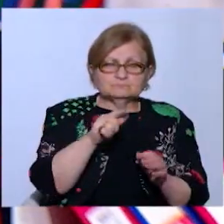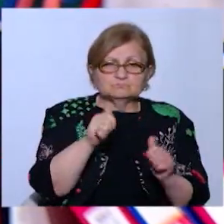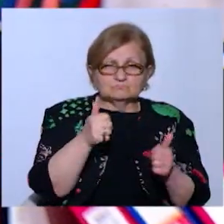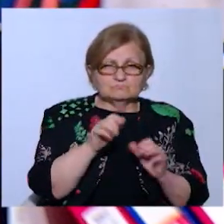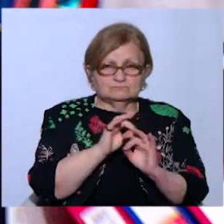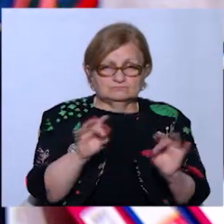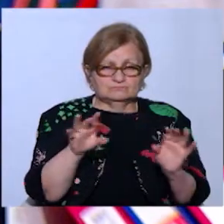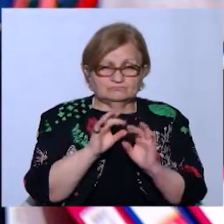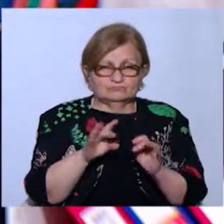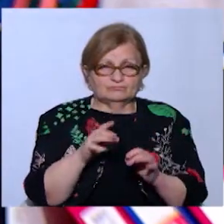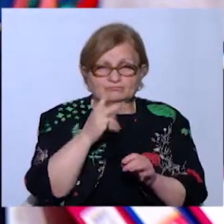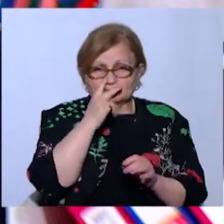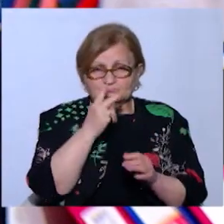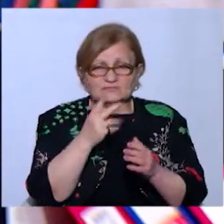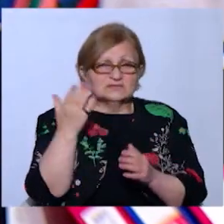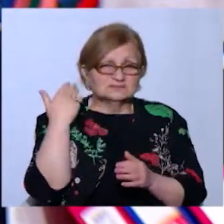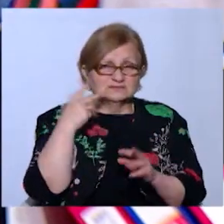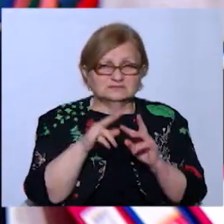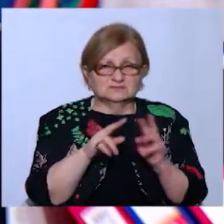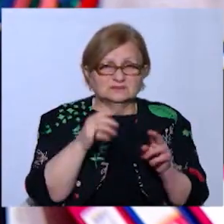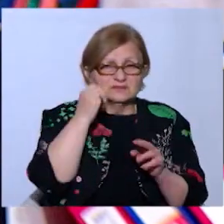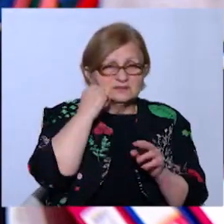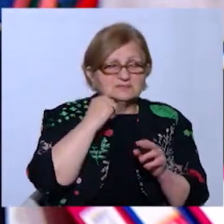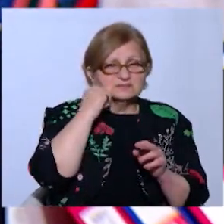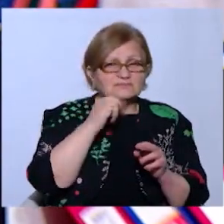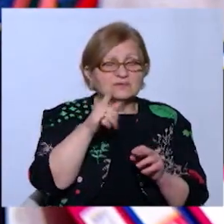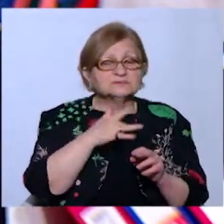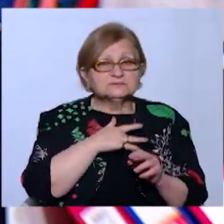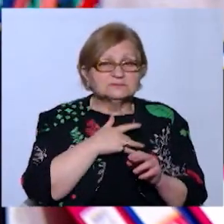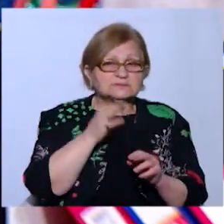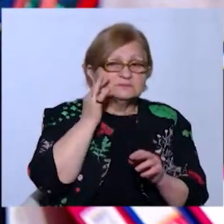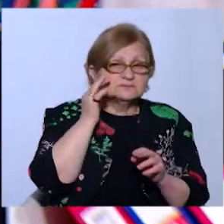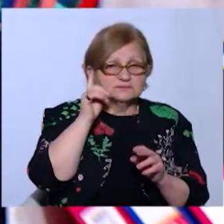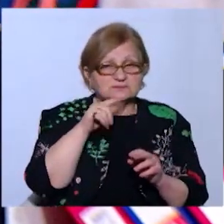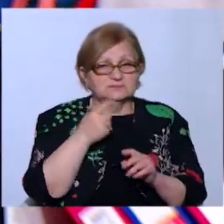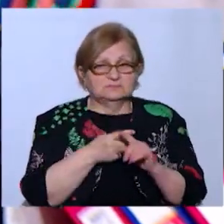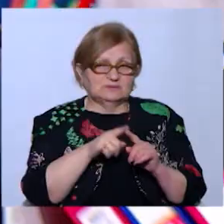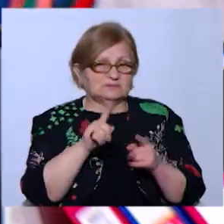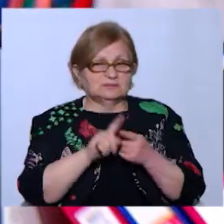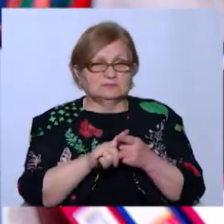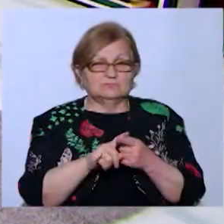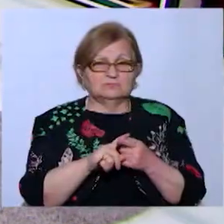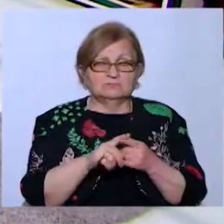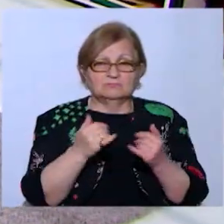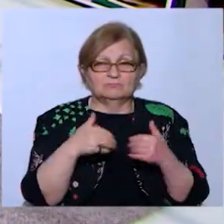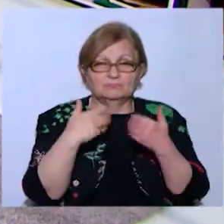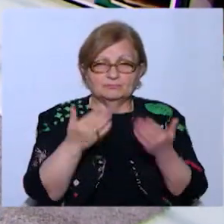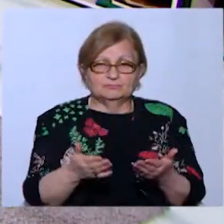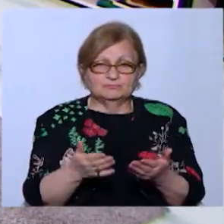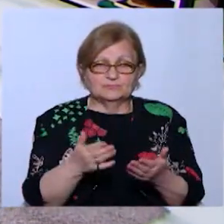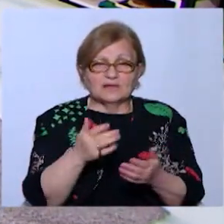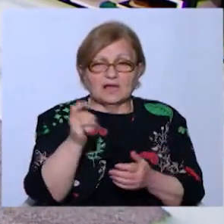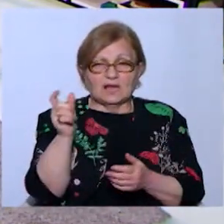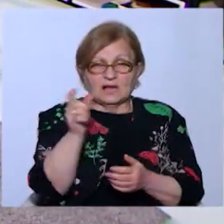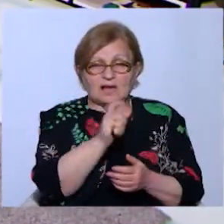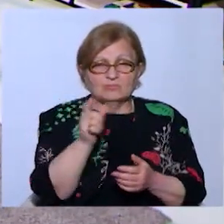ამოხსნით, უკვე ეგეც ანალოგიურ წინა შემთხვევისაც ძველ მოხერხებულობაზე იქნება დამოკიდებული. შემოგთავაზებთ რამდენიმე